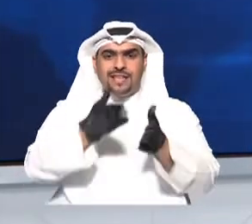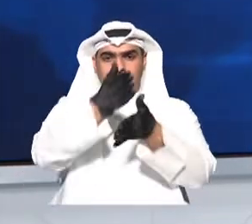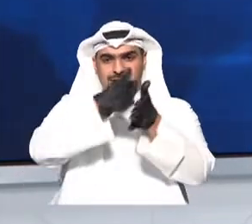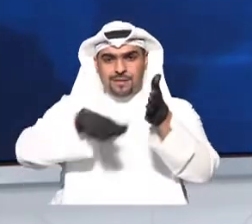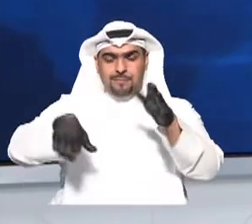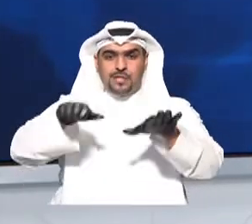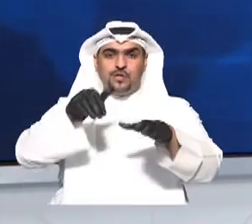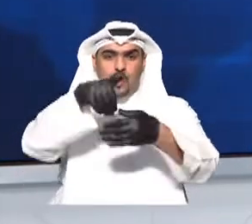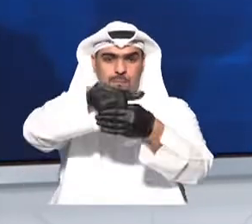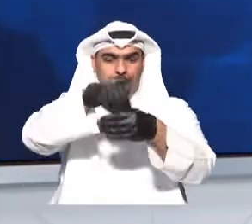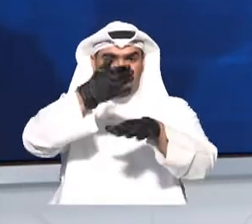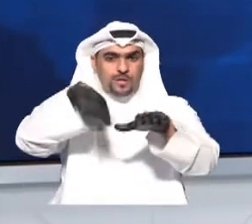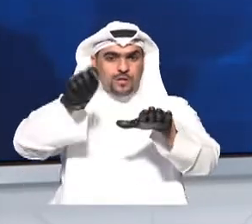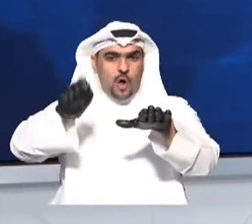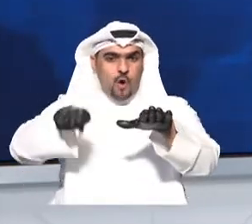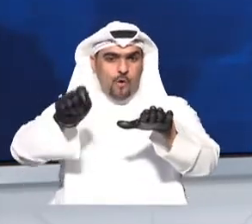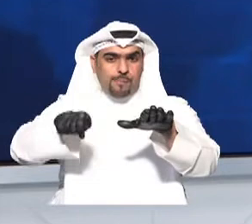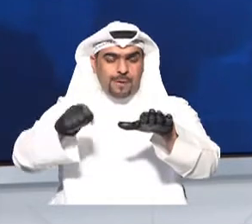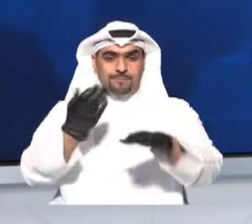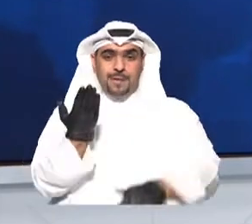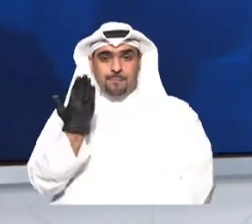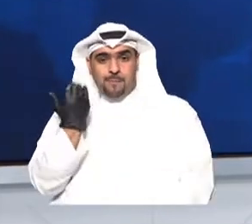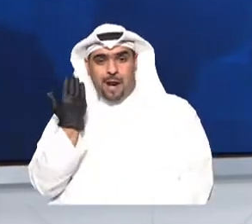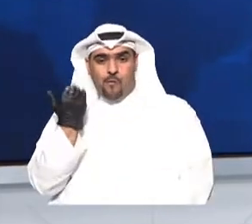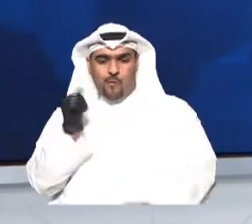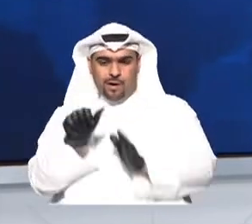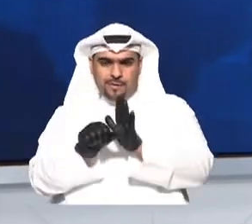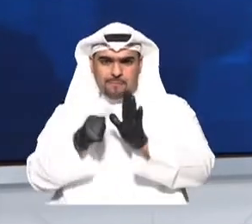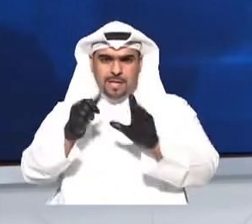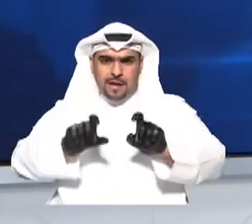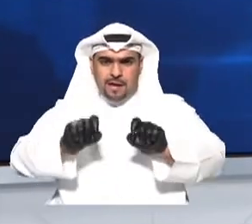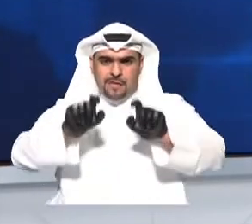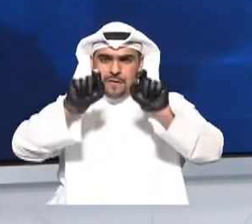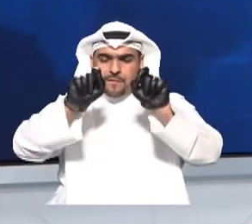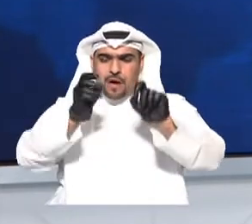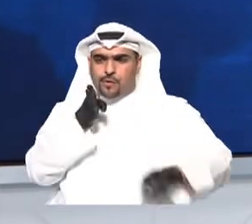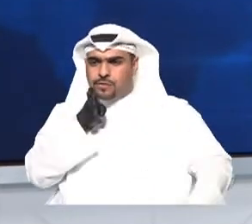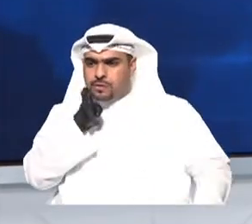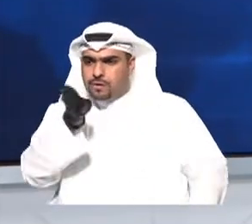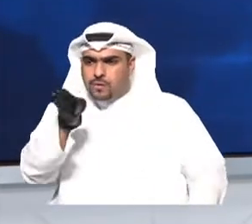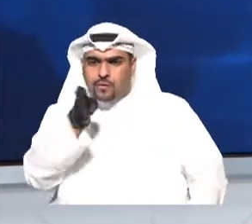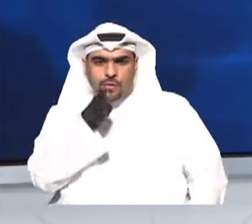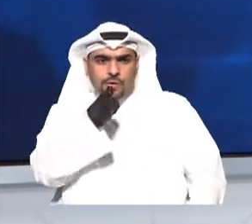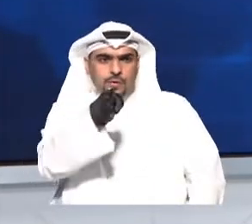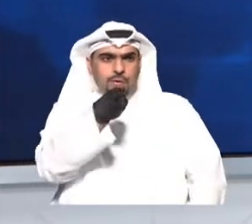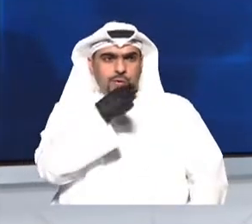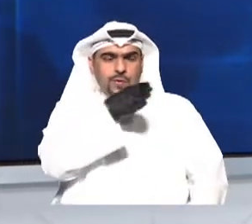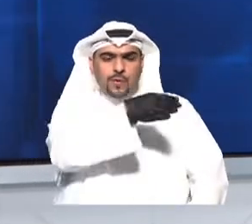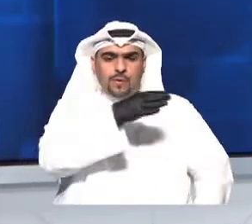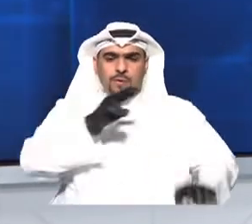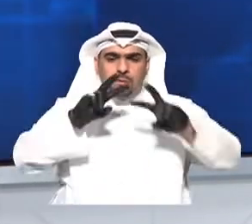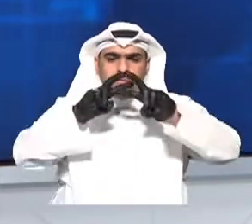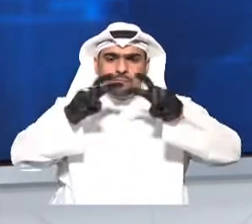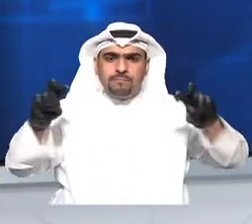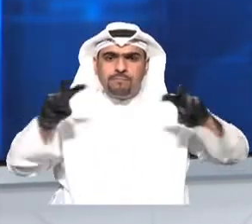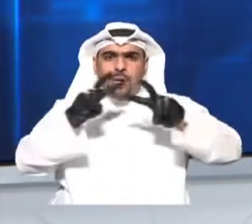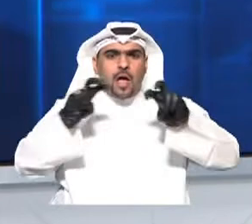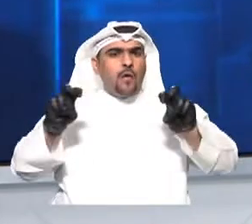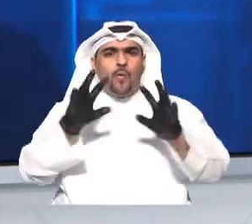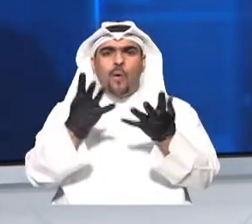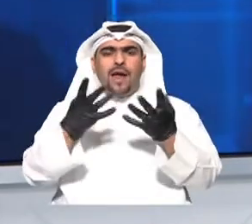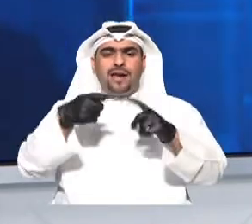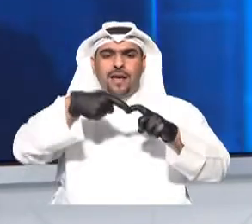الحريص، منذ أن اندلعت أزمة كوفيد-19 قام الوزير مبارك الحريص بجولة تفقدية لبناء الشعيبة،